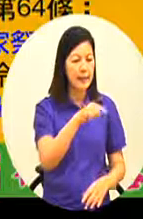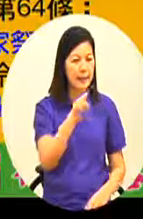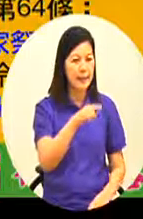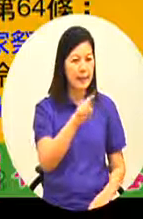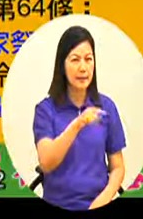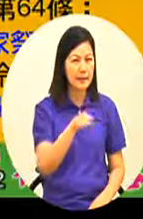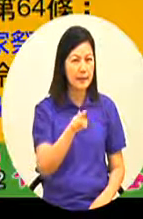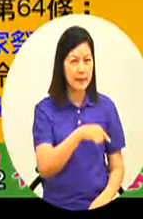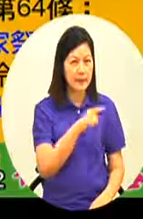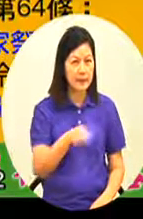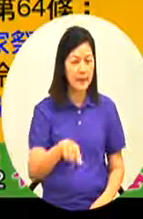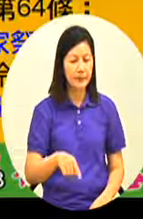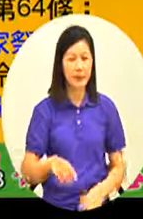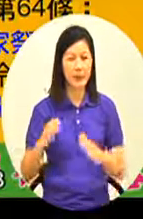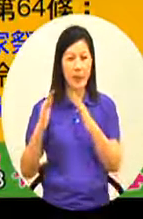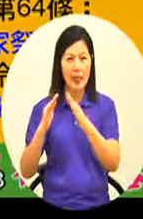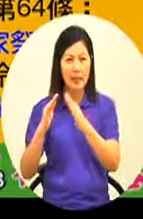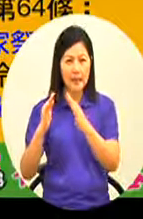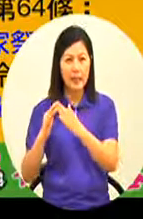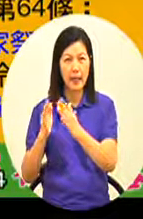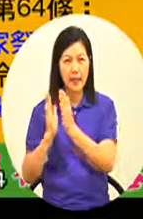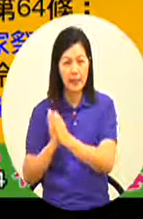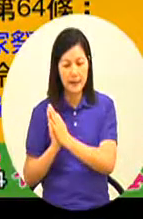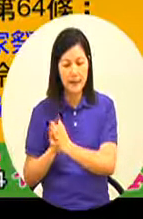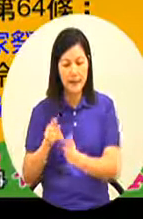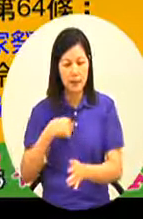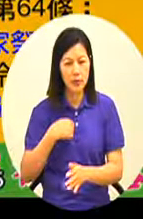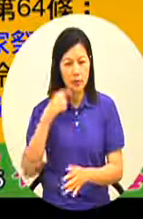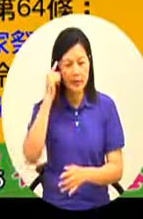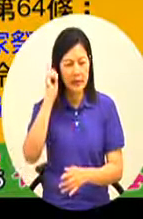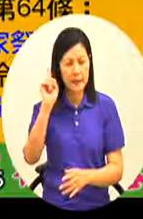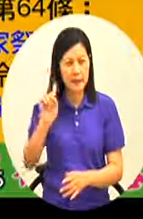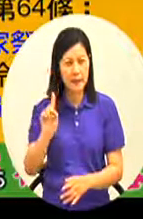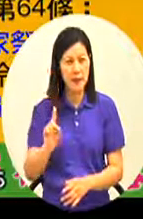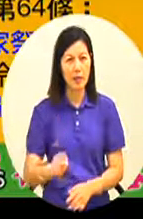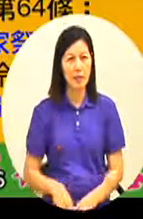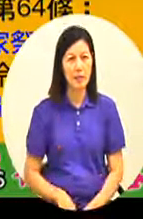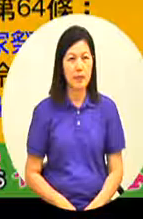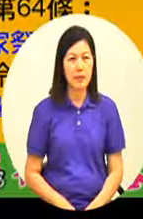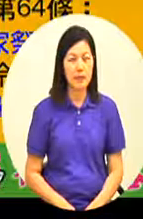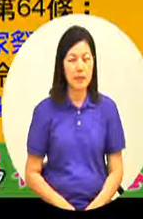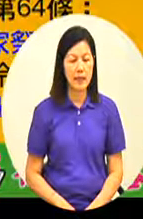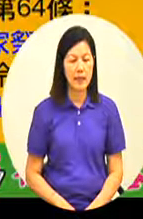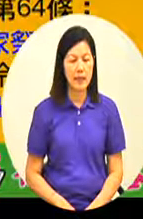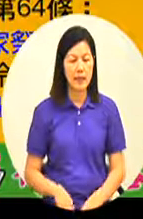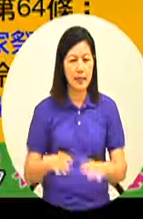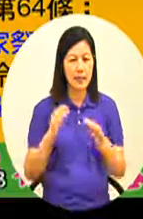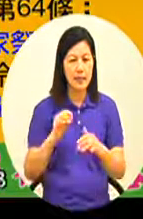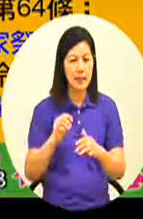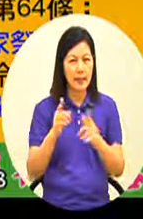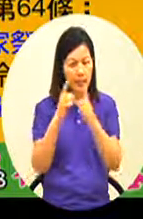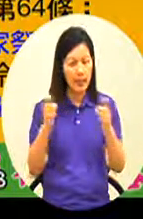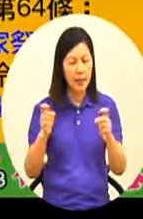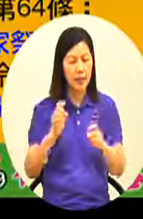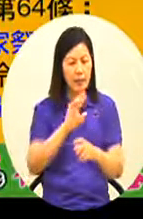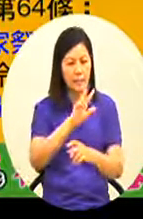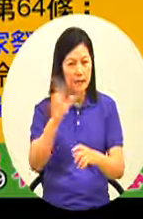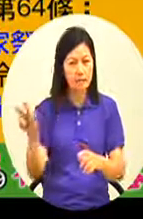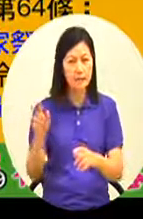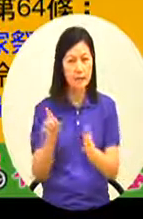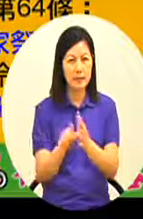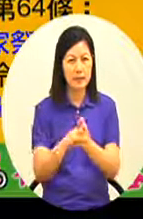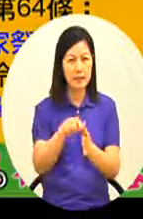家具什么叫家具？家具咱拢改讲做，在个别性的时阵拢讲家宅家宅，迄是大家通常，